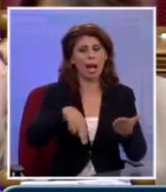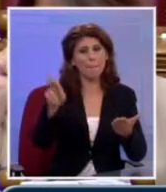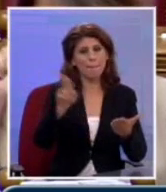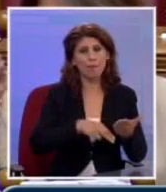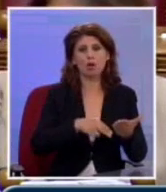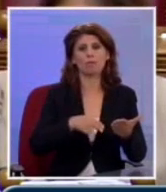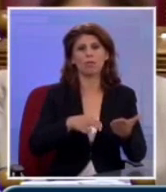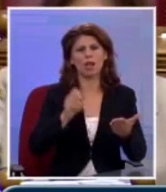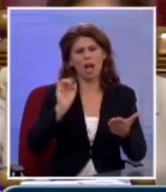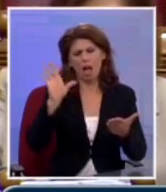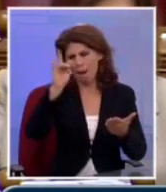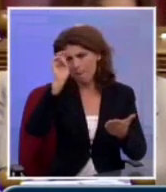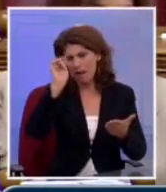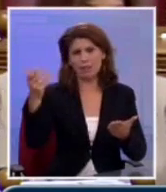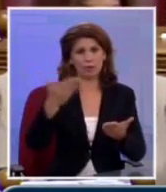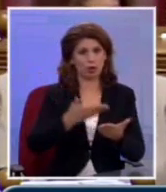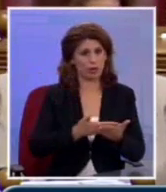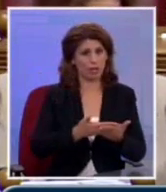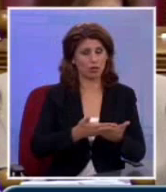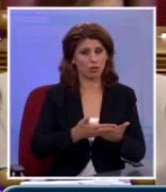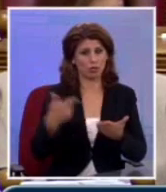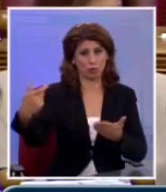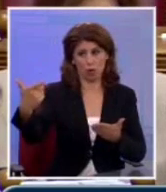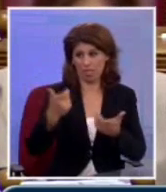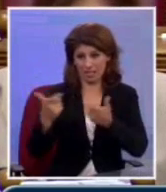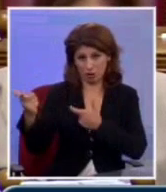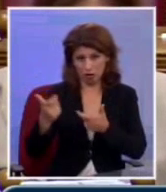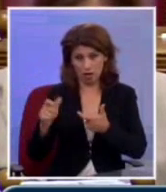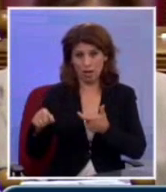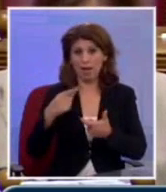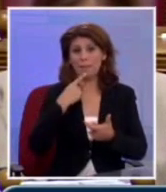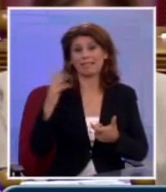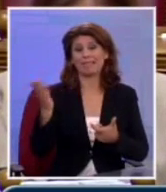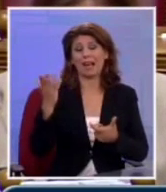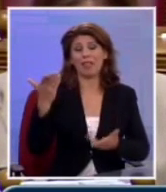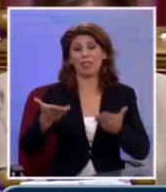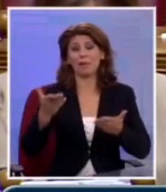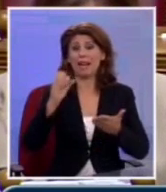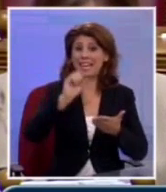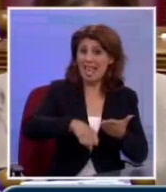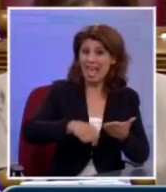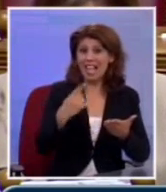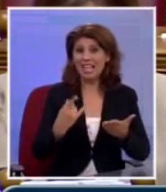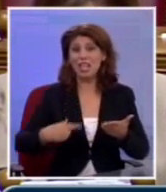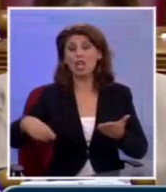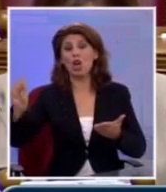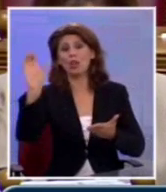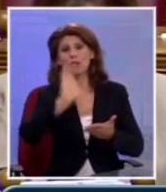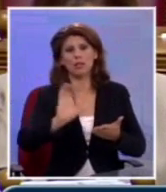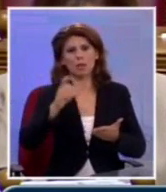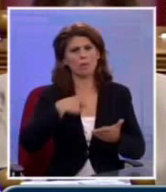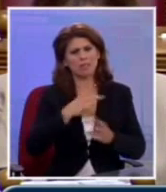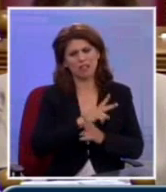των απαράδεκτων προτάσεων των πιστωτών. Μας λέτε ότι το δίλημα είναι ναι ή όχι στην Ευρώπη. Σας λέμε